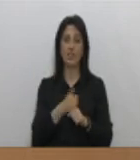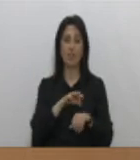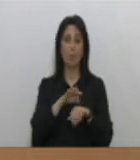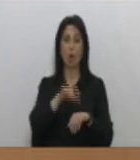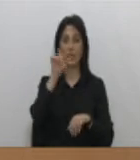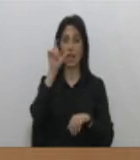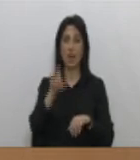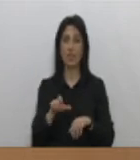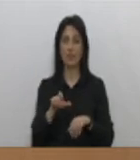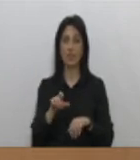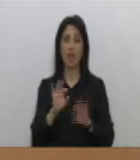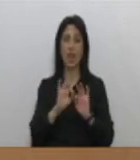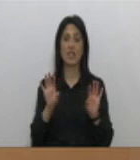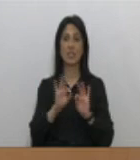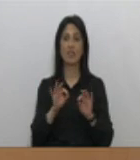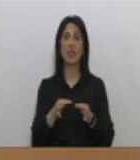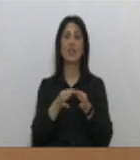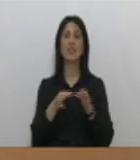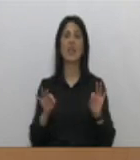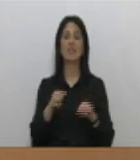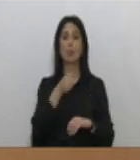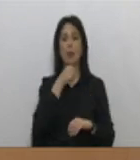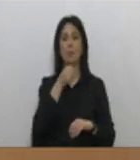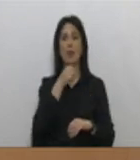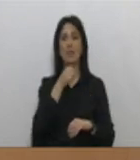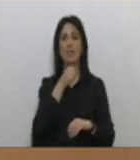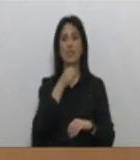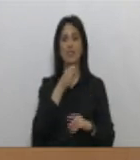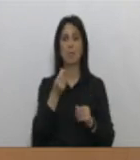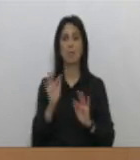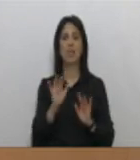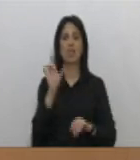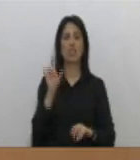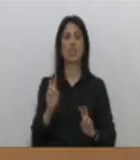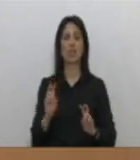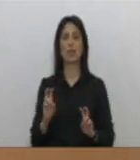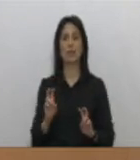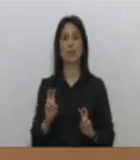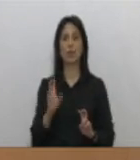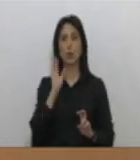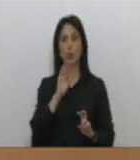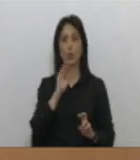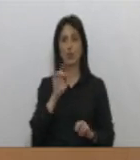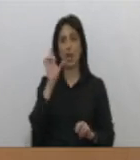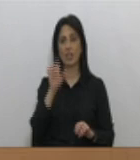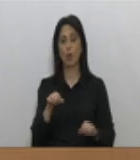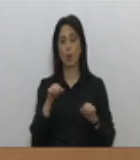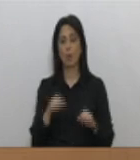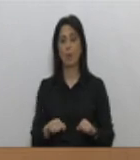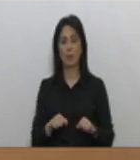მოძალადეს, აცხადებთ თავისუფალი მედიის მენეჯერად. Როდესაც ადამიანის